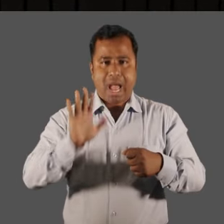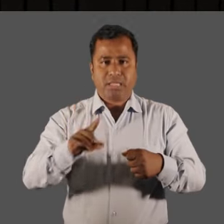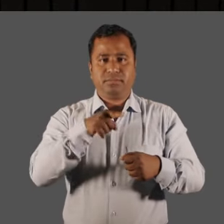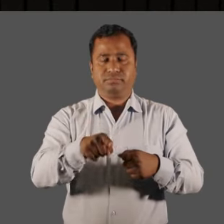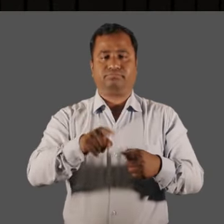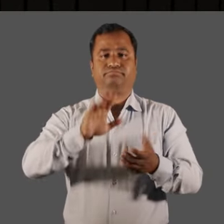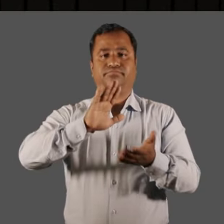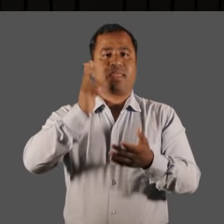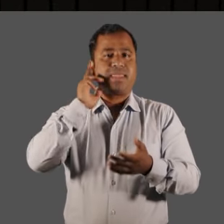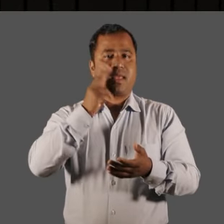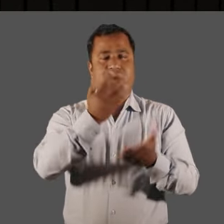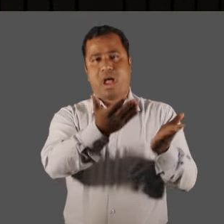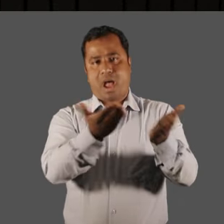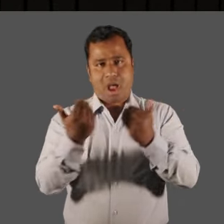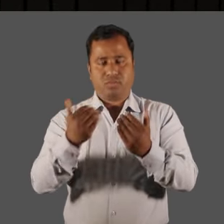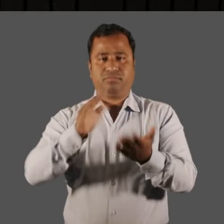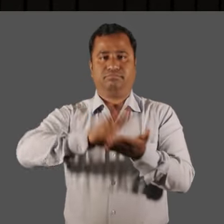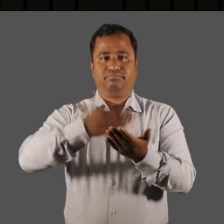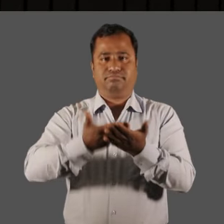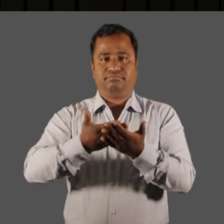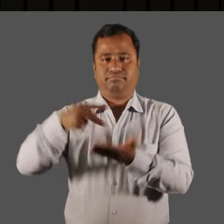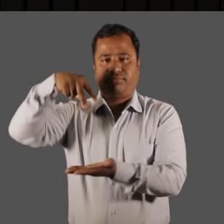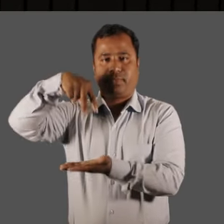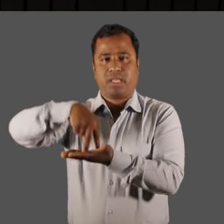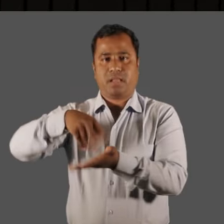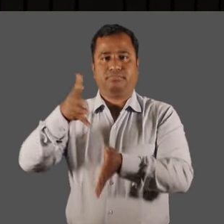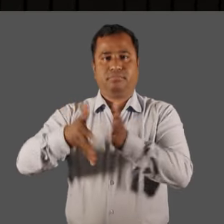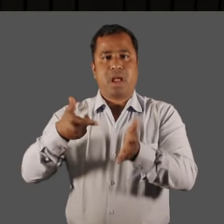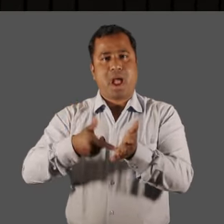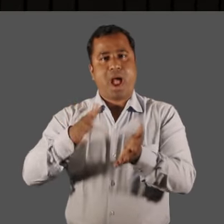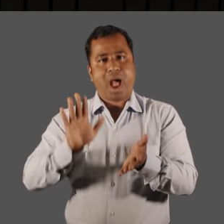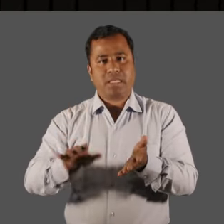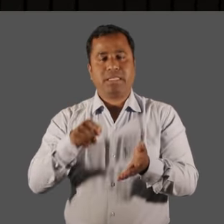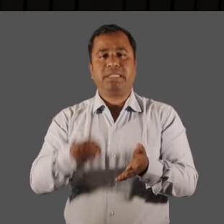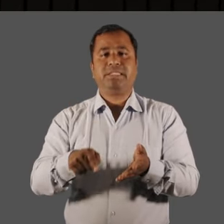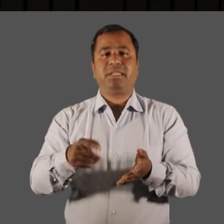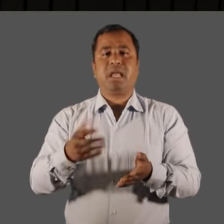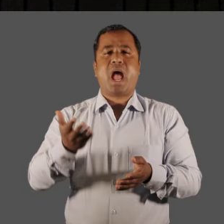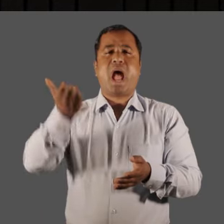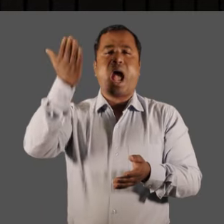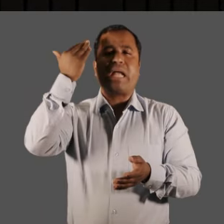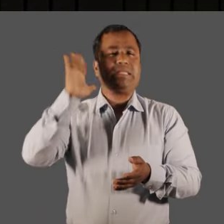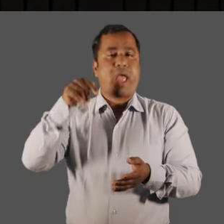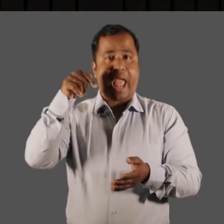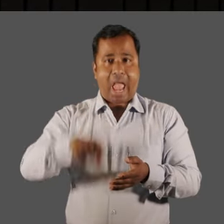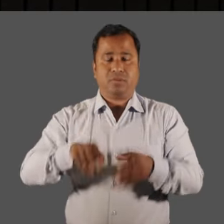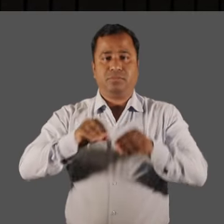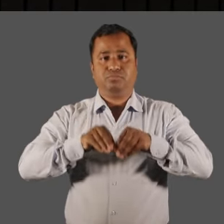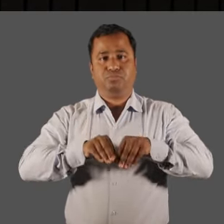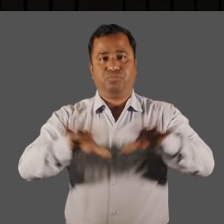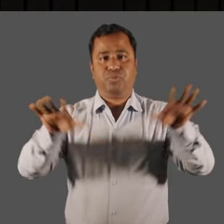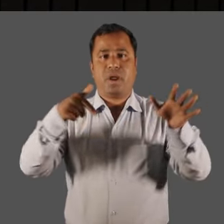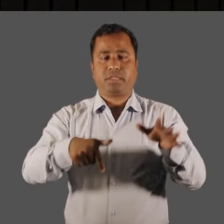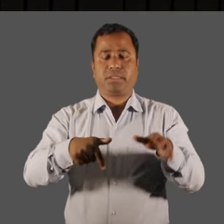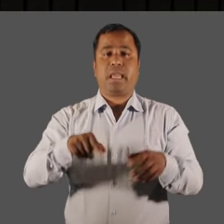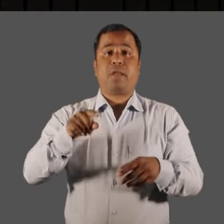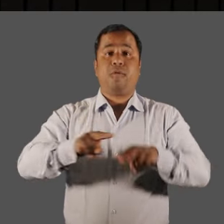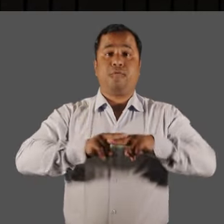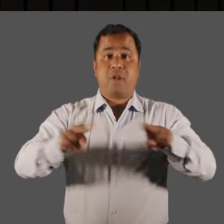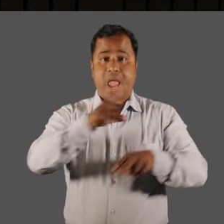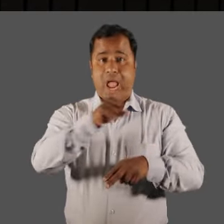সেখানে শ্রবণ প্রতিবন্ধী মানুষের জন্য ইন্টারপ্রেটার রাখার। অর্থাৎ এই কনসেপ্টটা এখন কিন্তু আসলে ছড়িয়ে গেছে। অনেক জায়গায় আমাদের এখনো অনেক